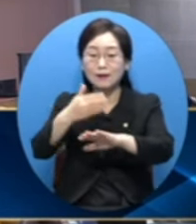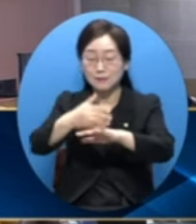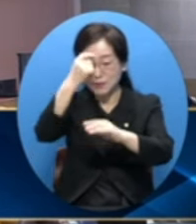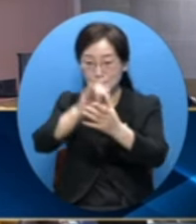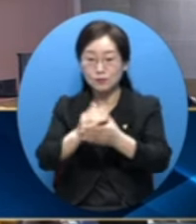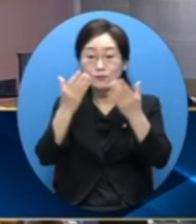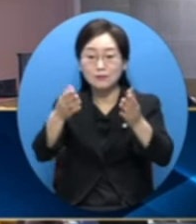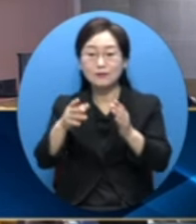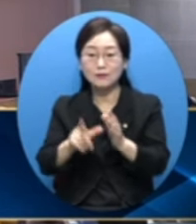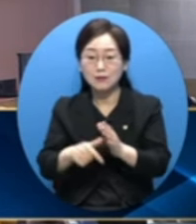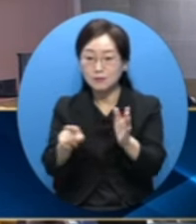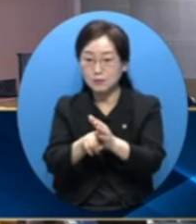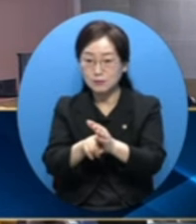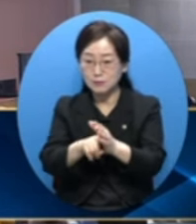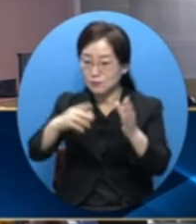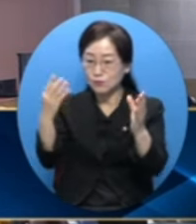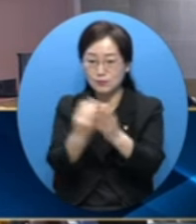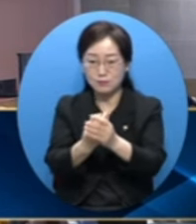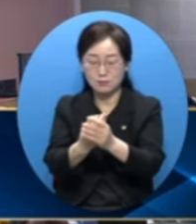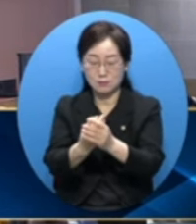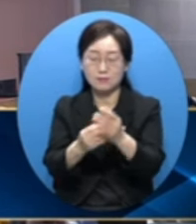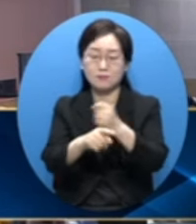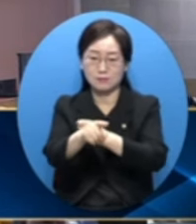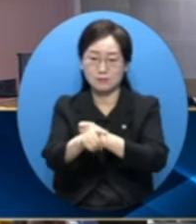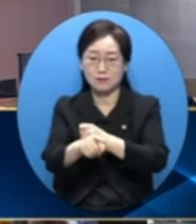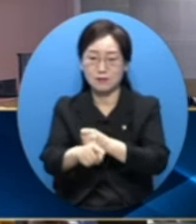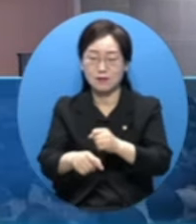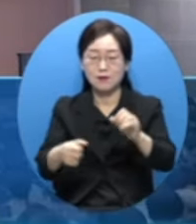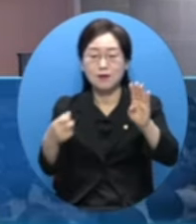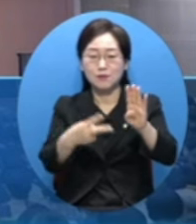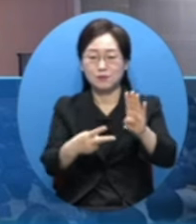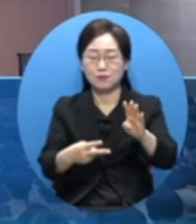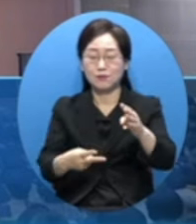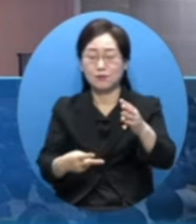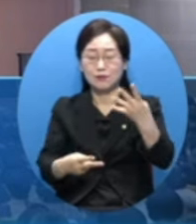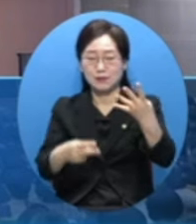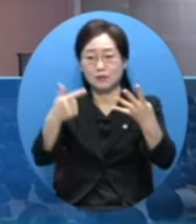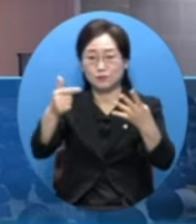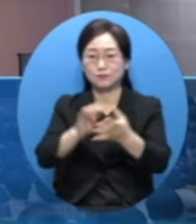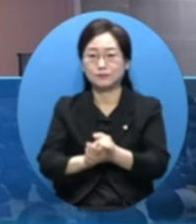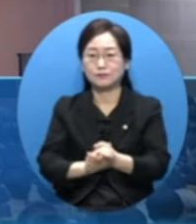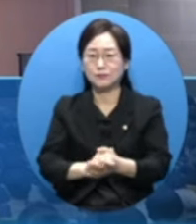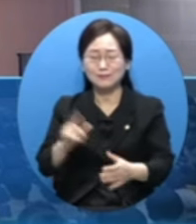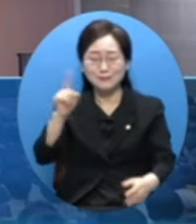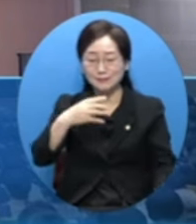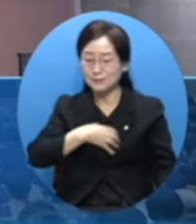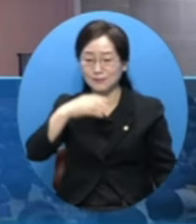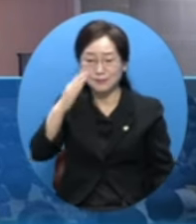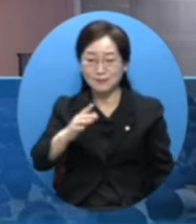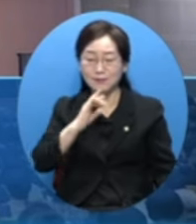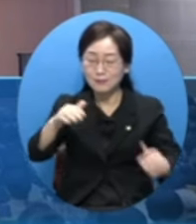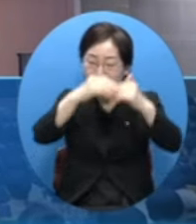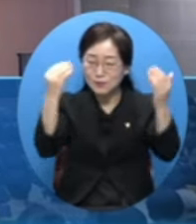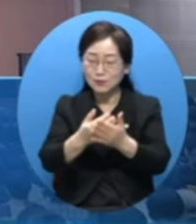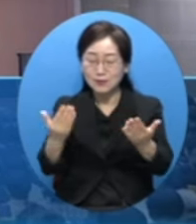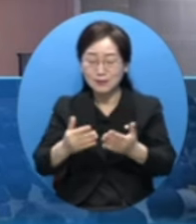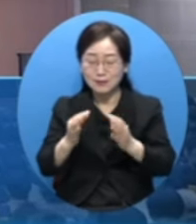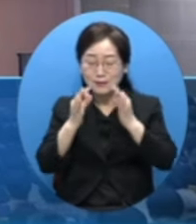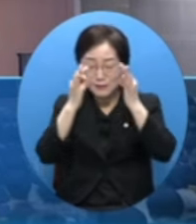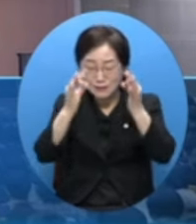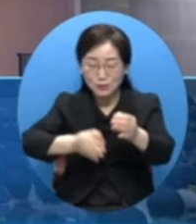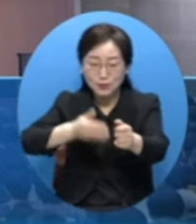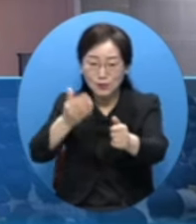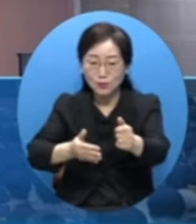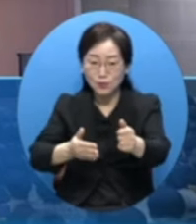때 믿음의 기도가 완성됩니다. 빌립보서 4장 6절입니다 아무것도 염려하지 말고 다만 모든 일에 기도와 간구로 너희